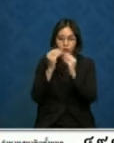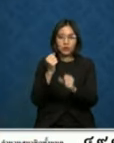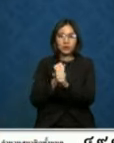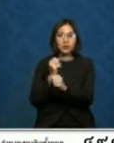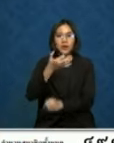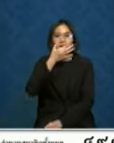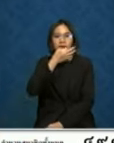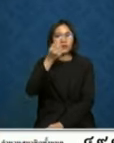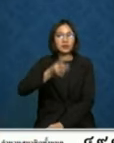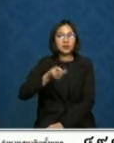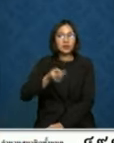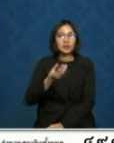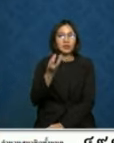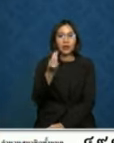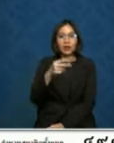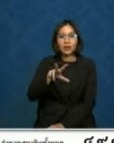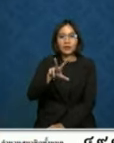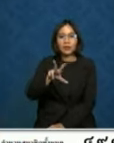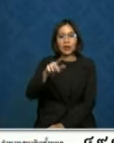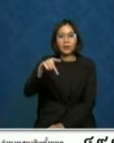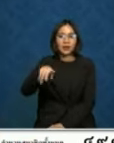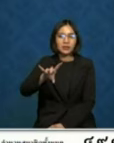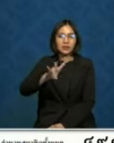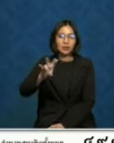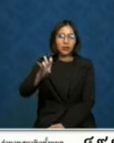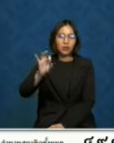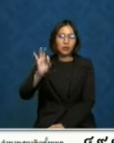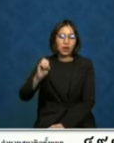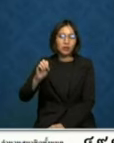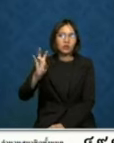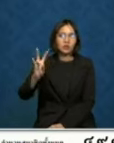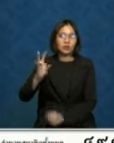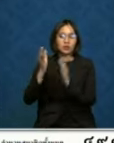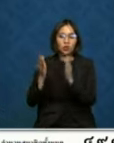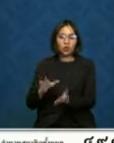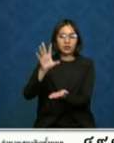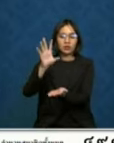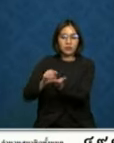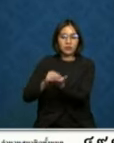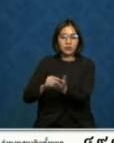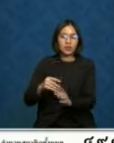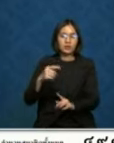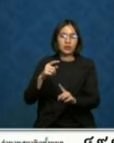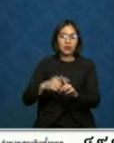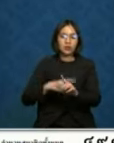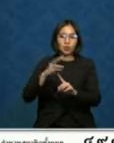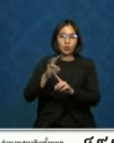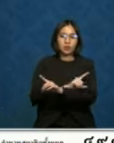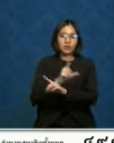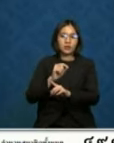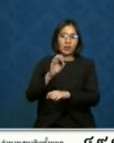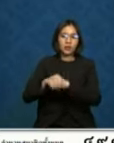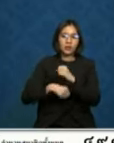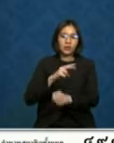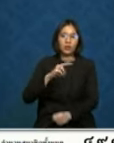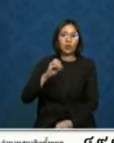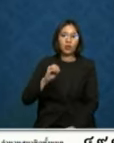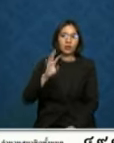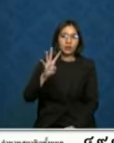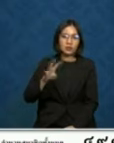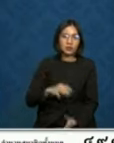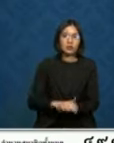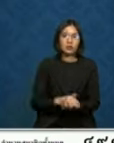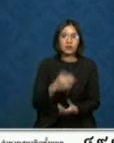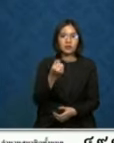กอบอาชีพจริงเพียงแค่ 3,797 คนค่ะนี่เป็นข้อมูลณขณะวันที่29มิถุนายน2564นะคะคิดเป็นร้อ